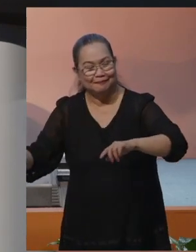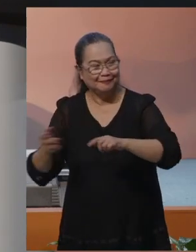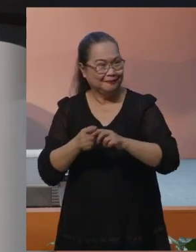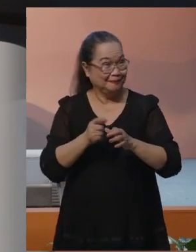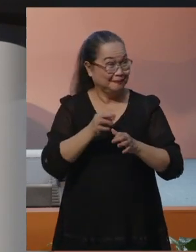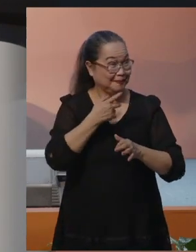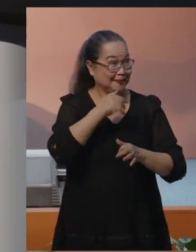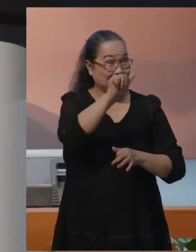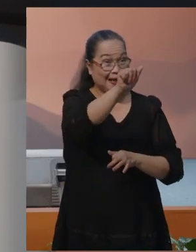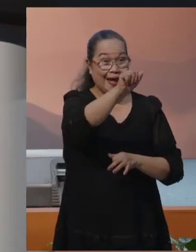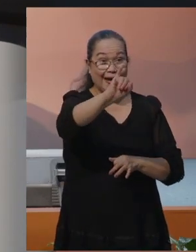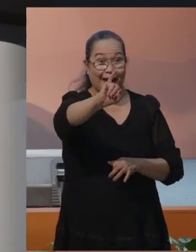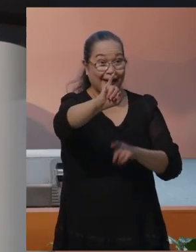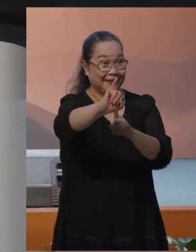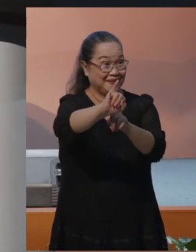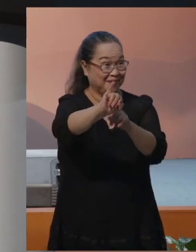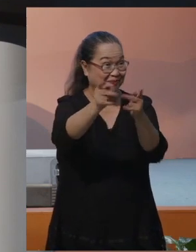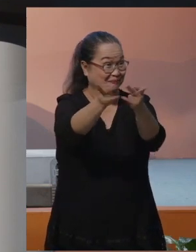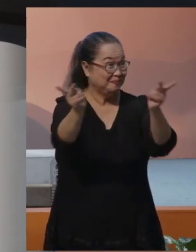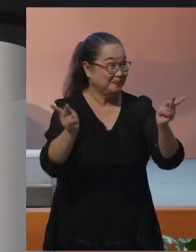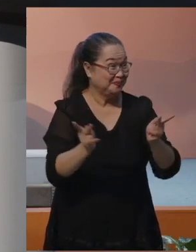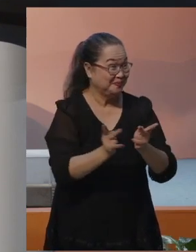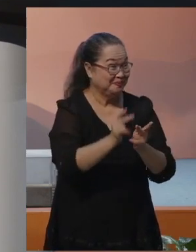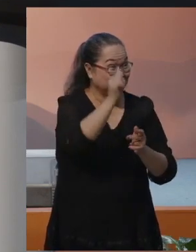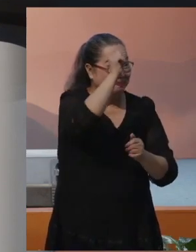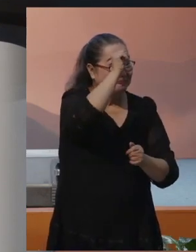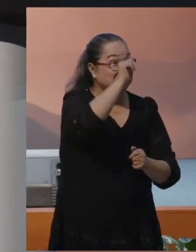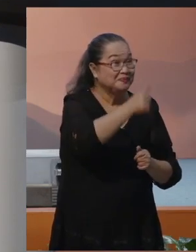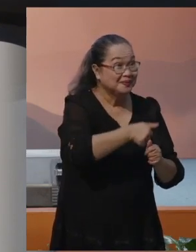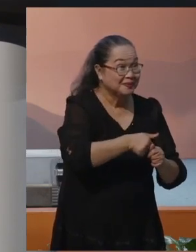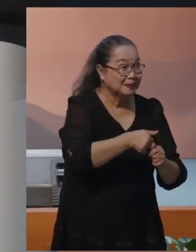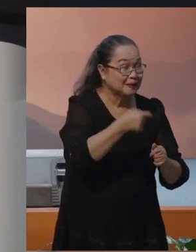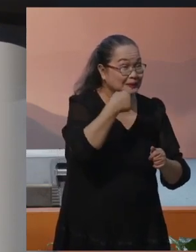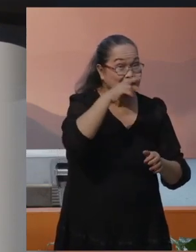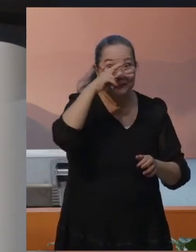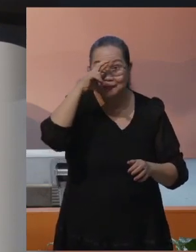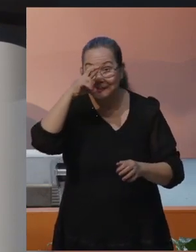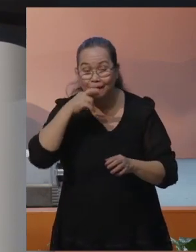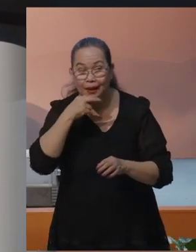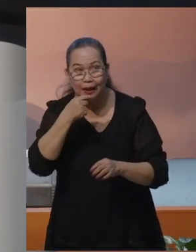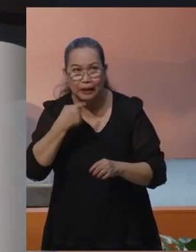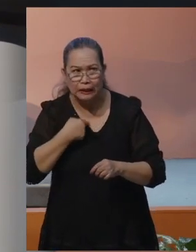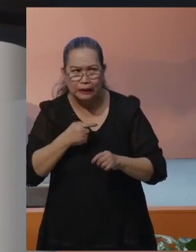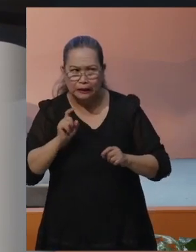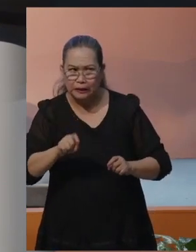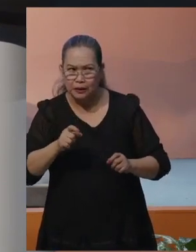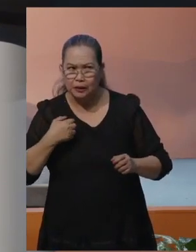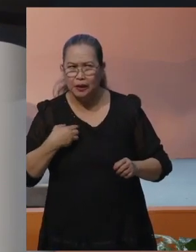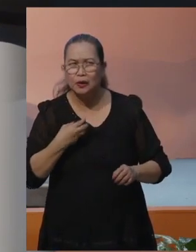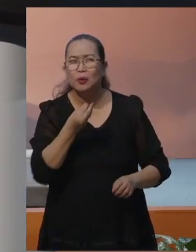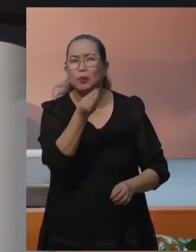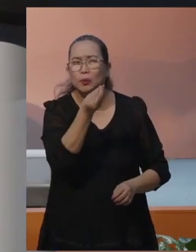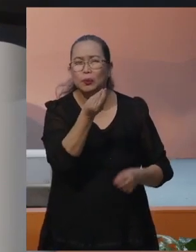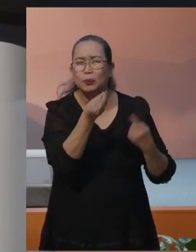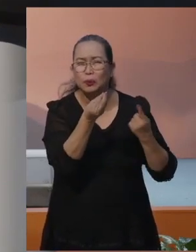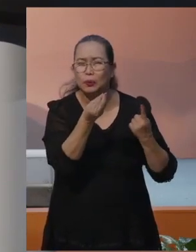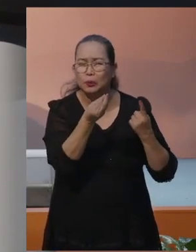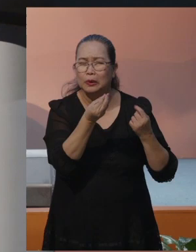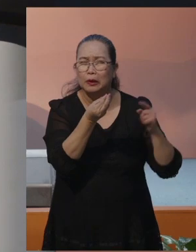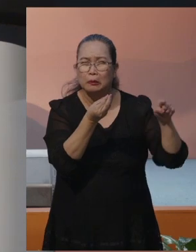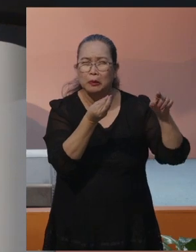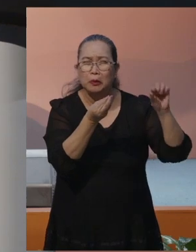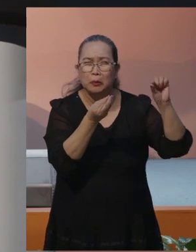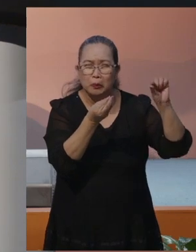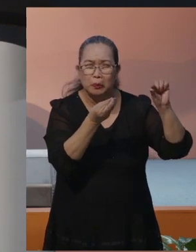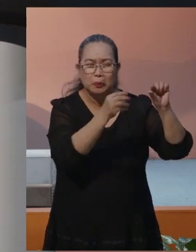sa Ai? Nung sila ay nagpunta at nagpadala ng espiya, ang sabi ng espiya, hindi, ang kailangan lang natin 3,000 sundalo kasi